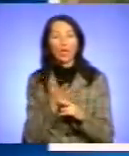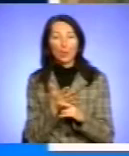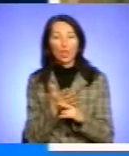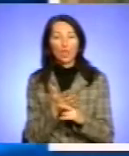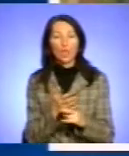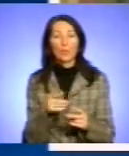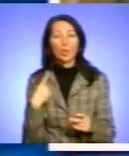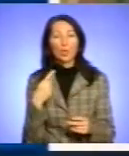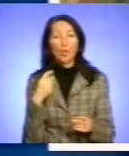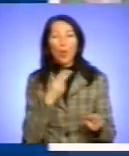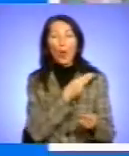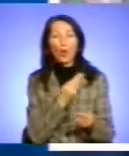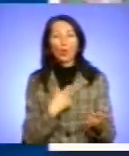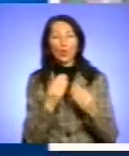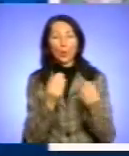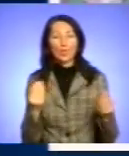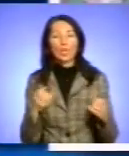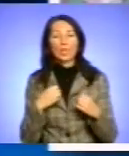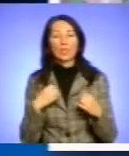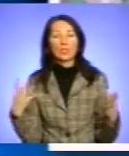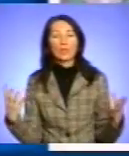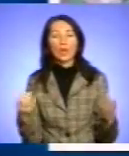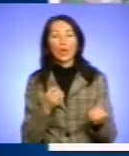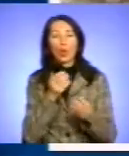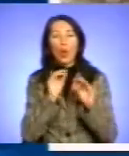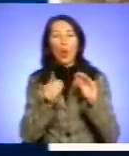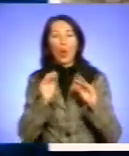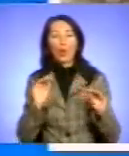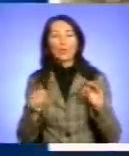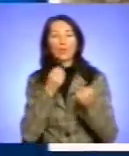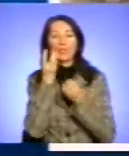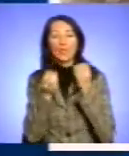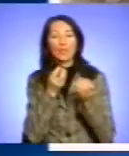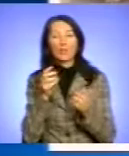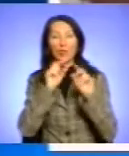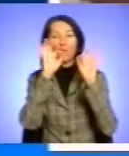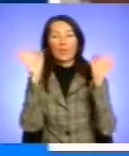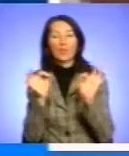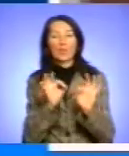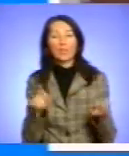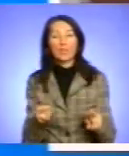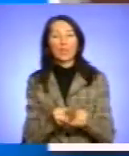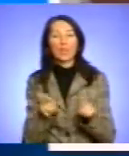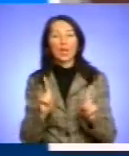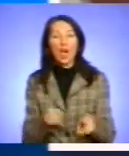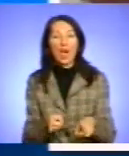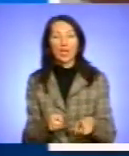Обласному художньому музеї свято фарб, композицій та квітів – фантастичних і реальних.